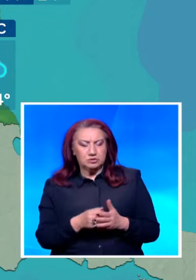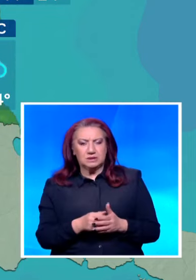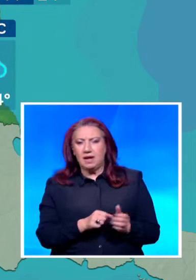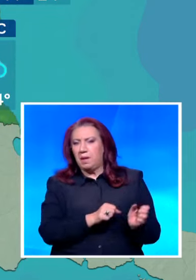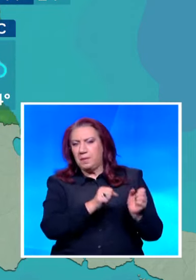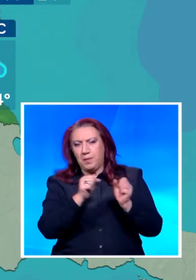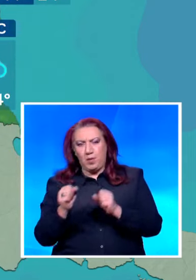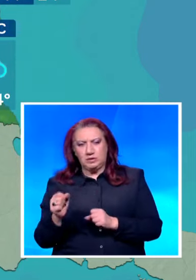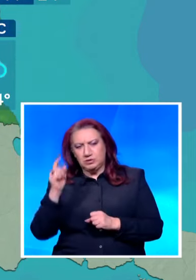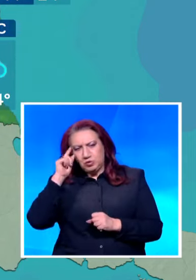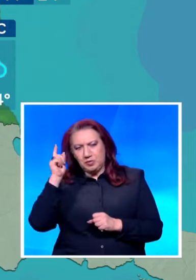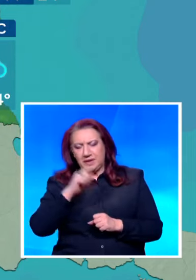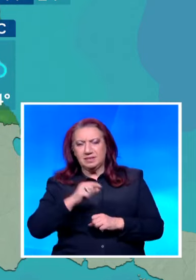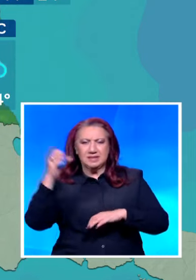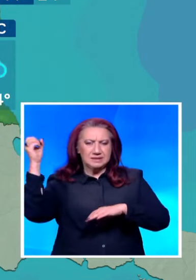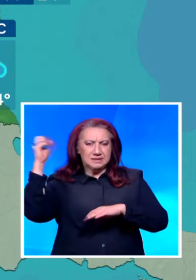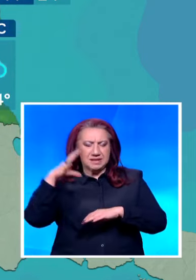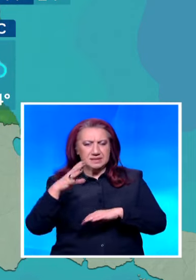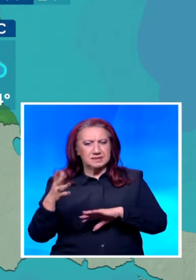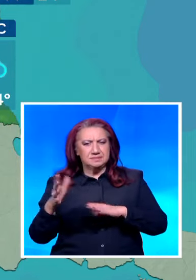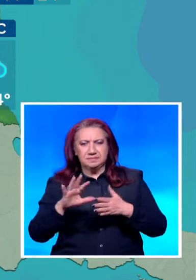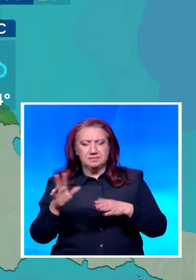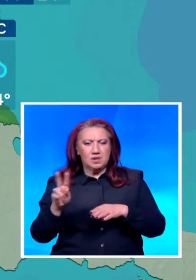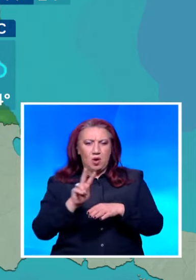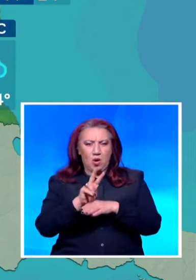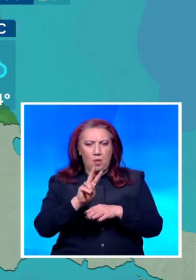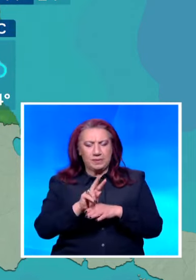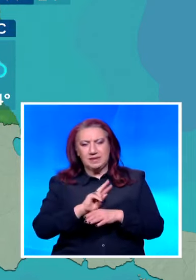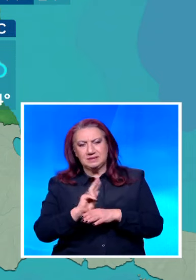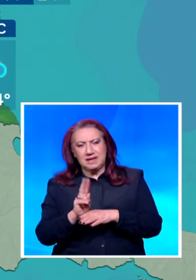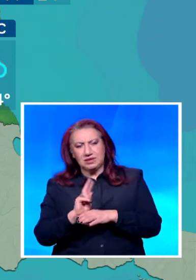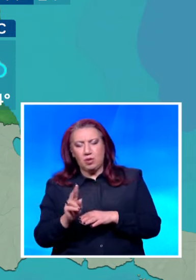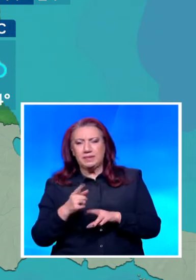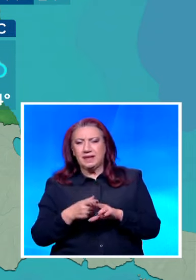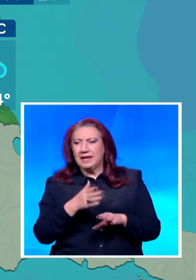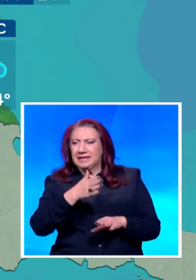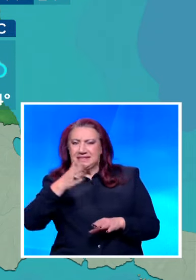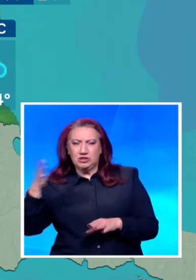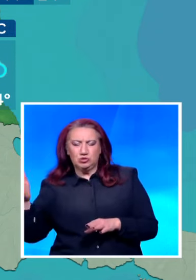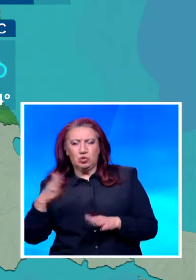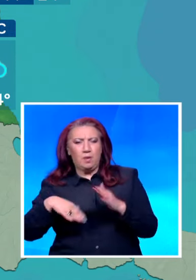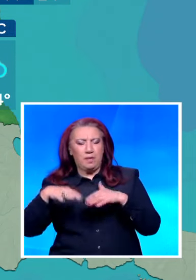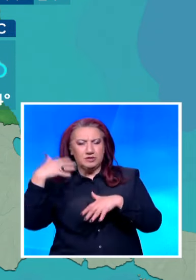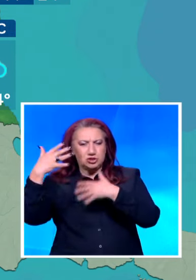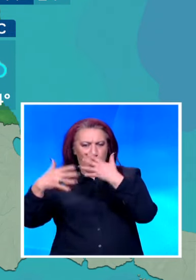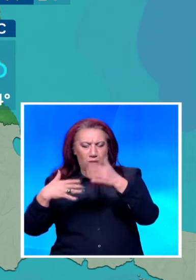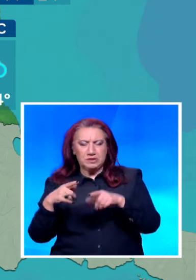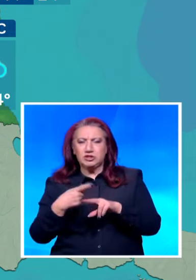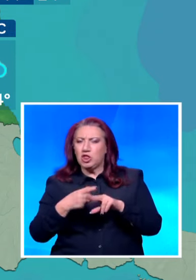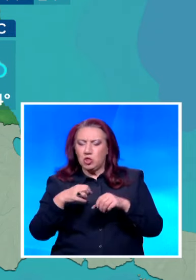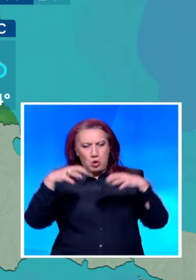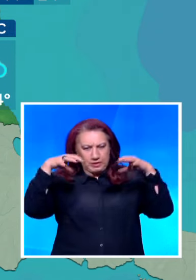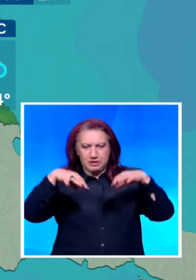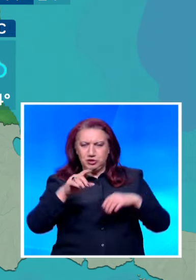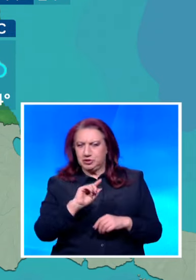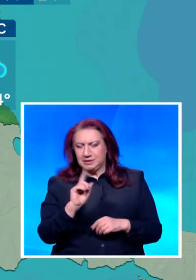деня ще бъде предимно слънчево около и след обяд над планинските и източните райони ще има повече облаци но валежи в неделя няма